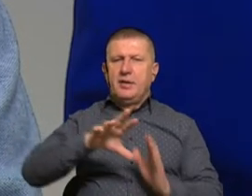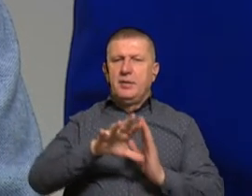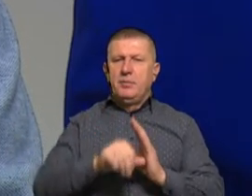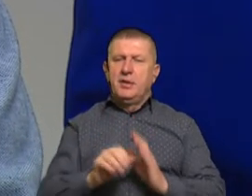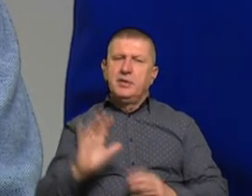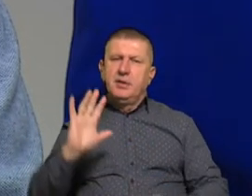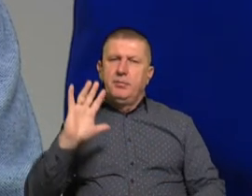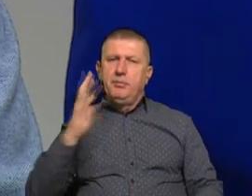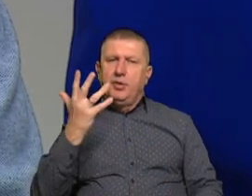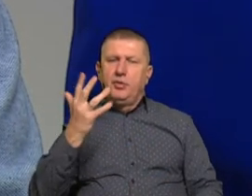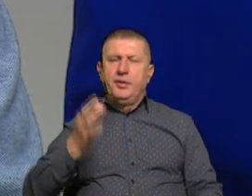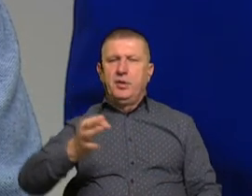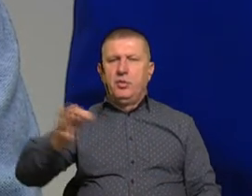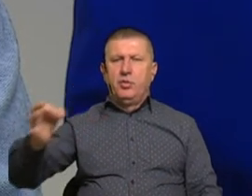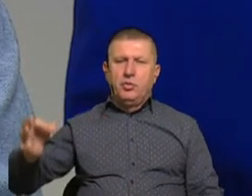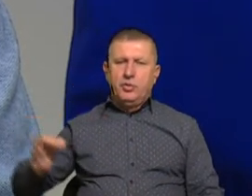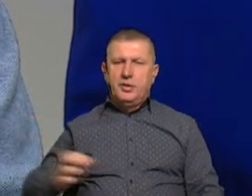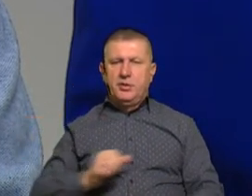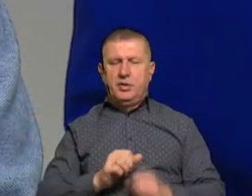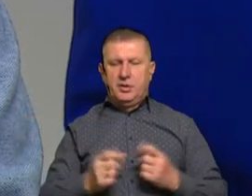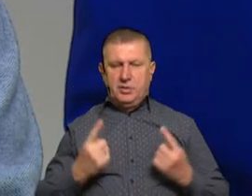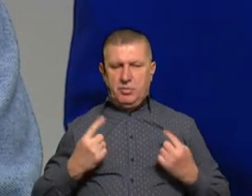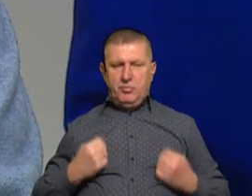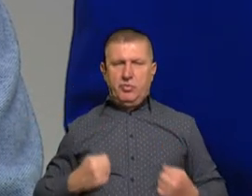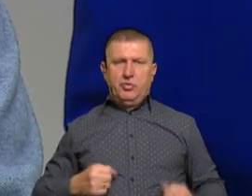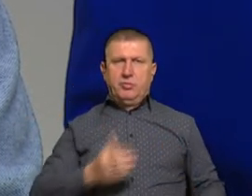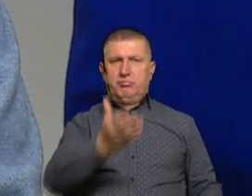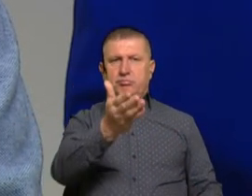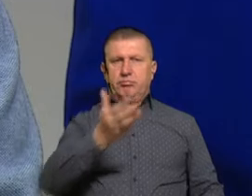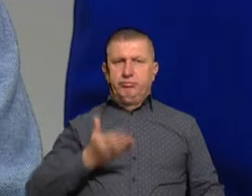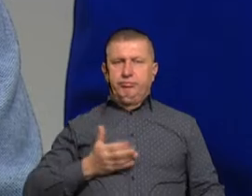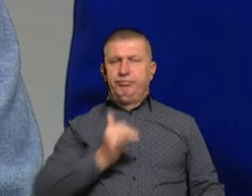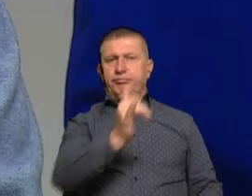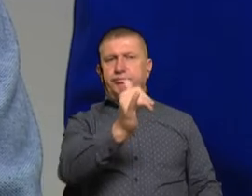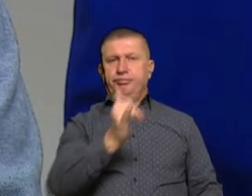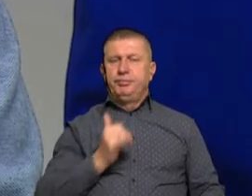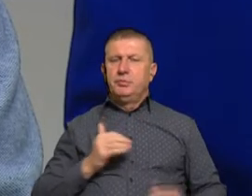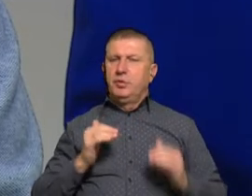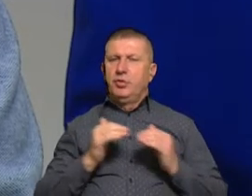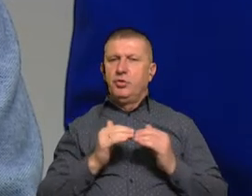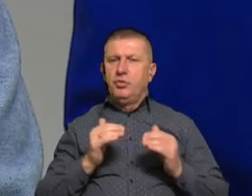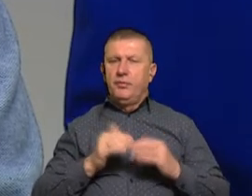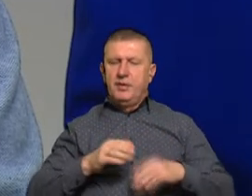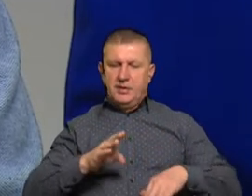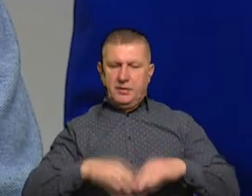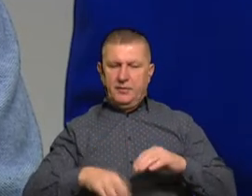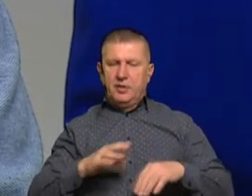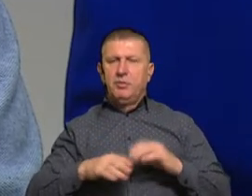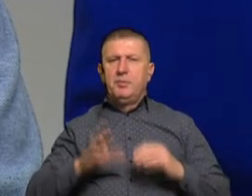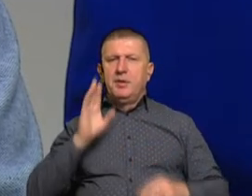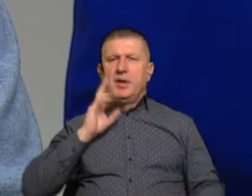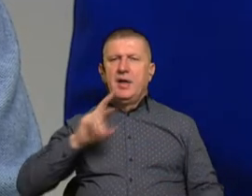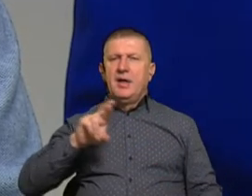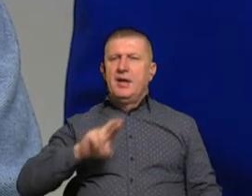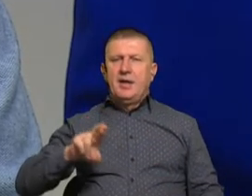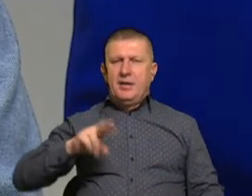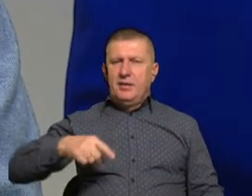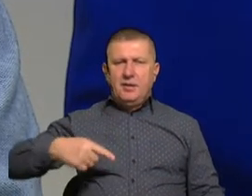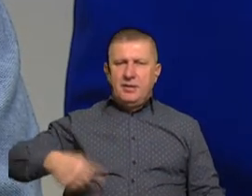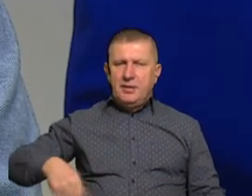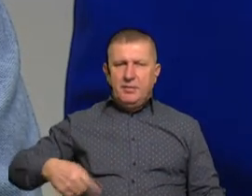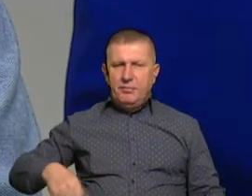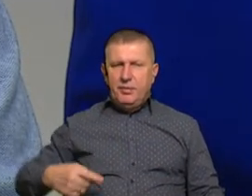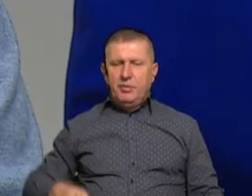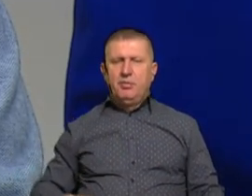5. Jestem osobą taką jak Wy, zwykły mieszkaniec. Nie byłem nigdy radnym, ale w moich działaniach